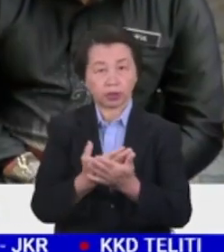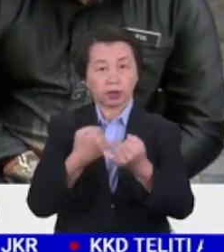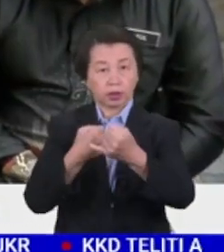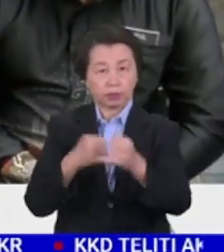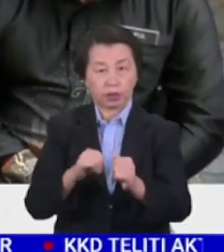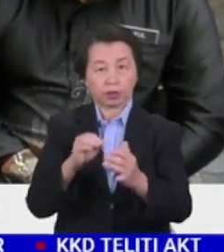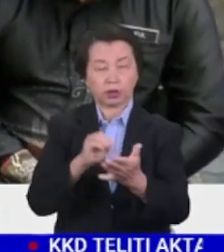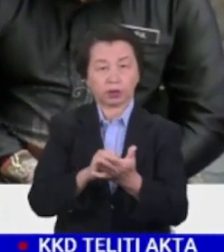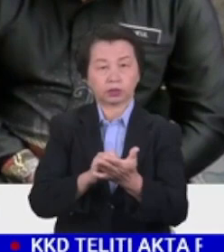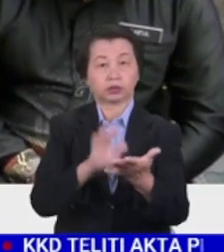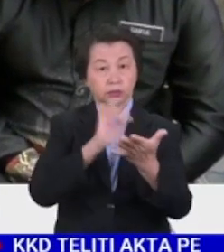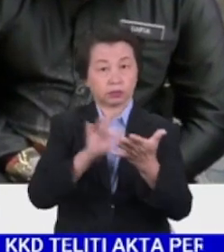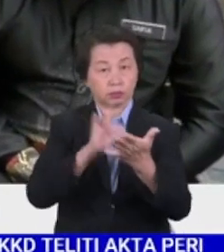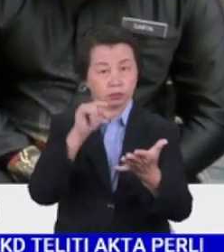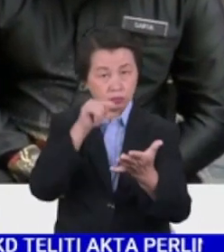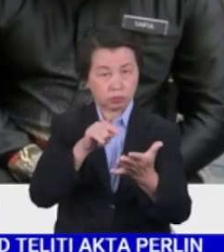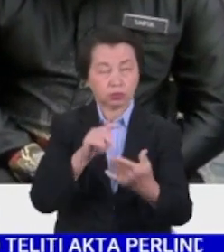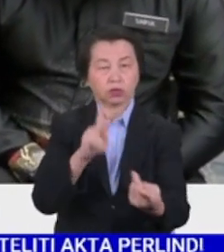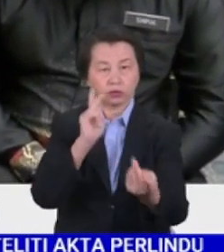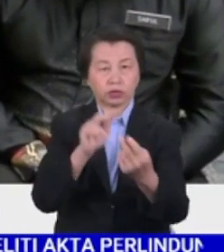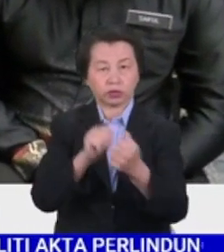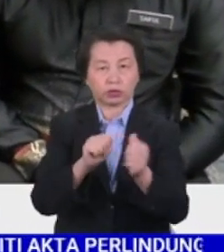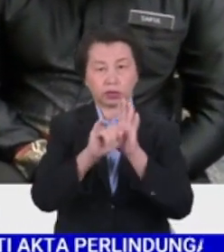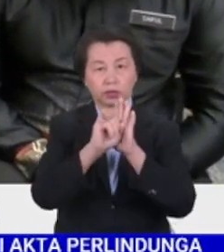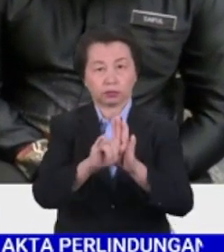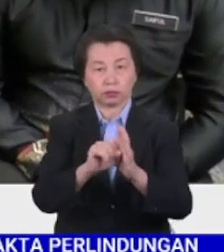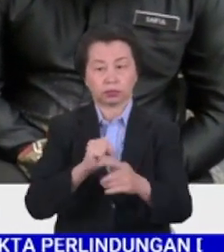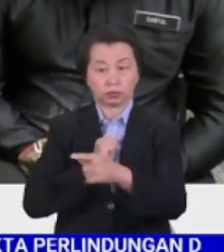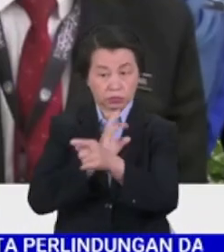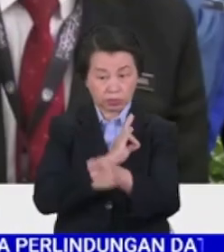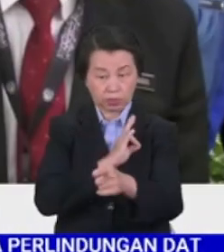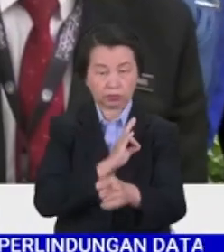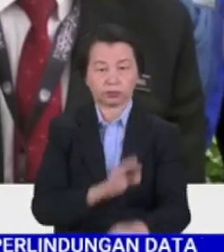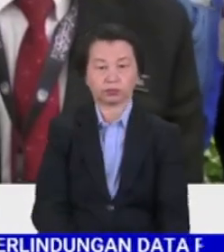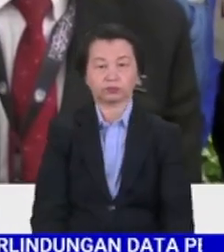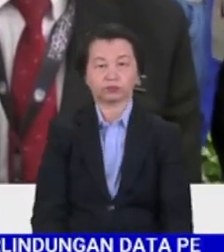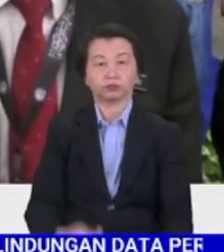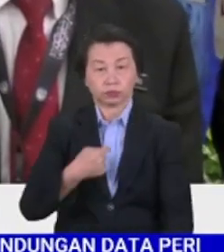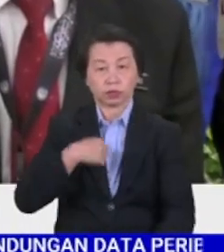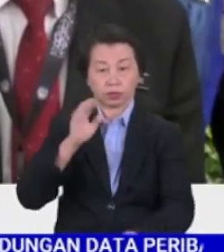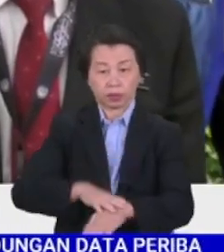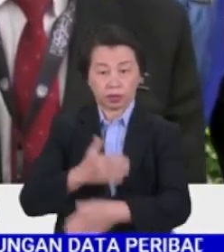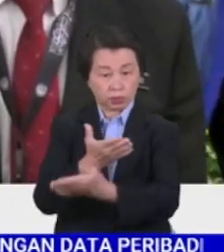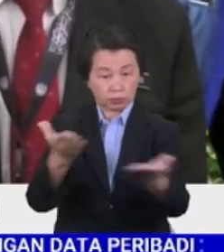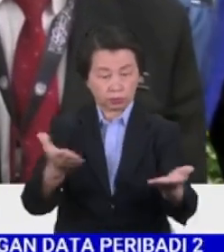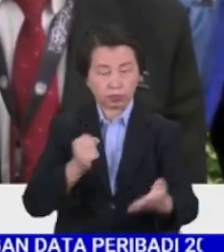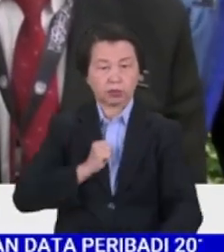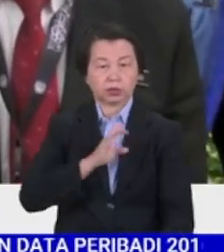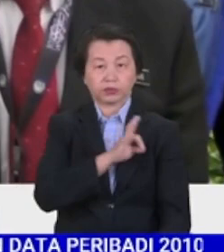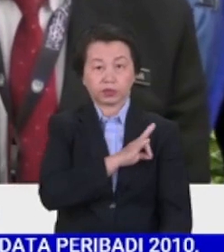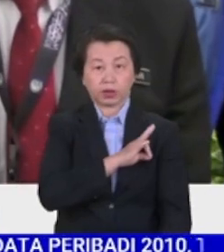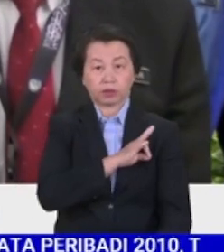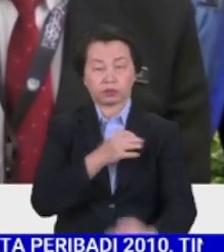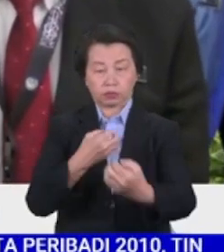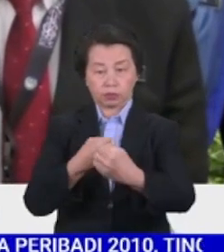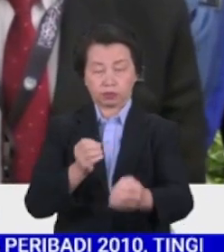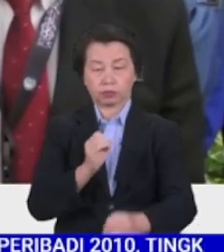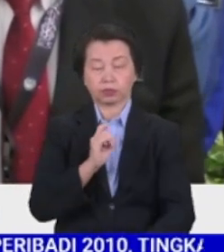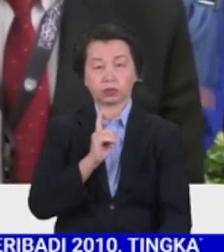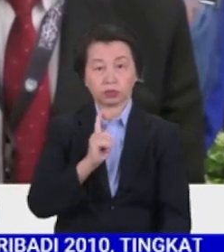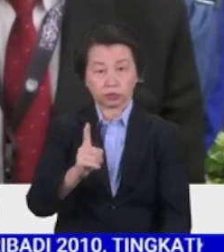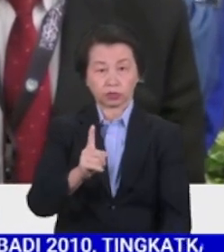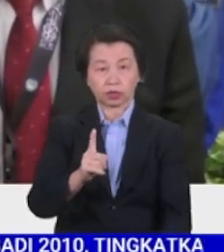terutama di media sosial sesuai dengan imej penjawat awam. Saya mengajak semua warga Jahin untuk kita komited